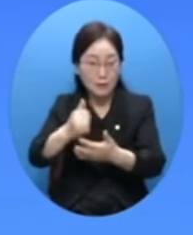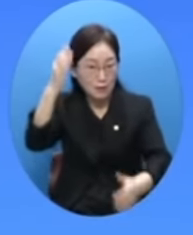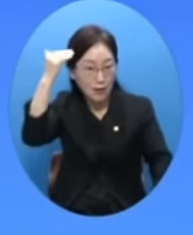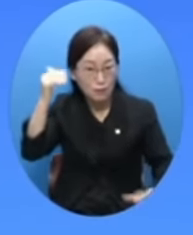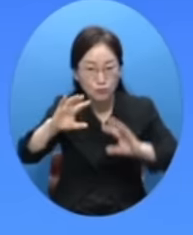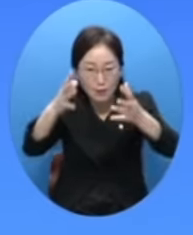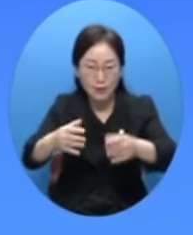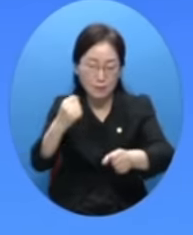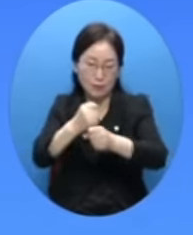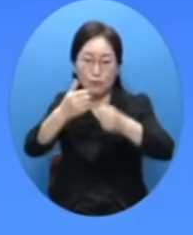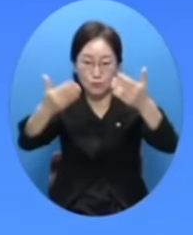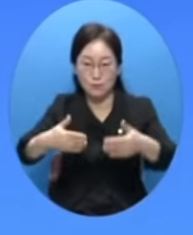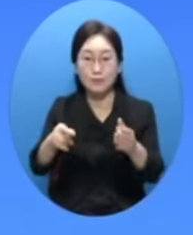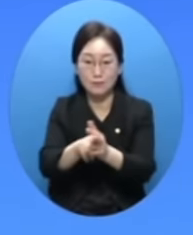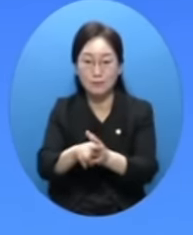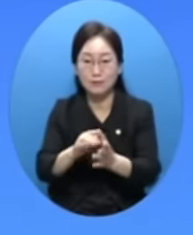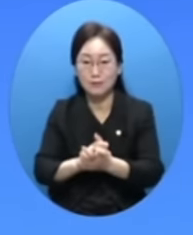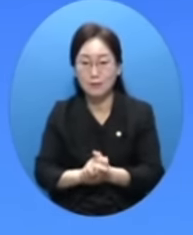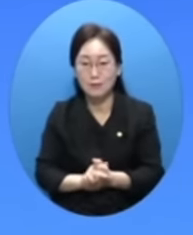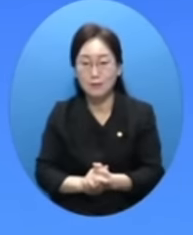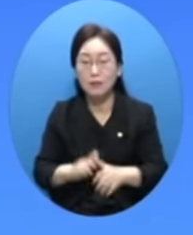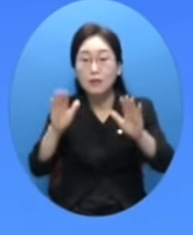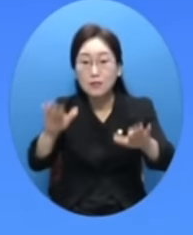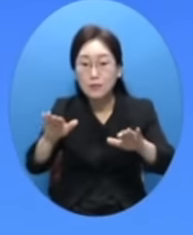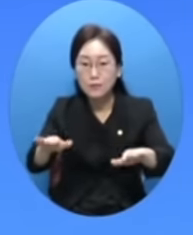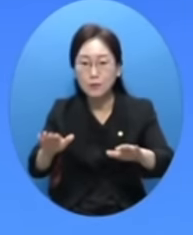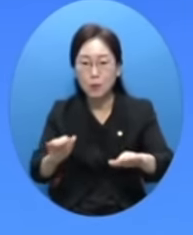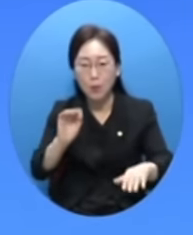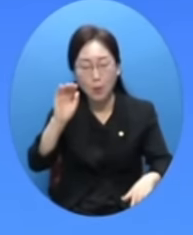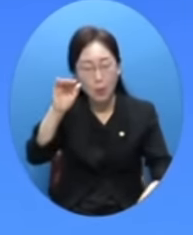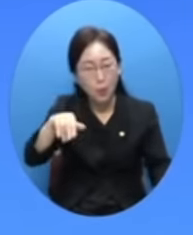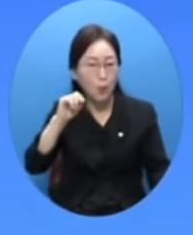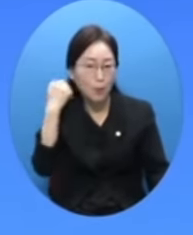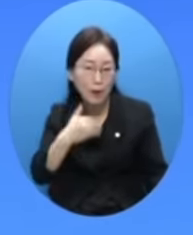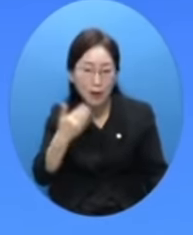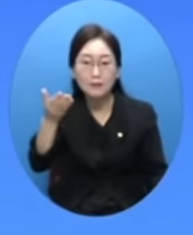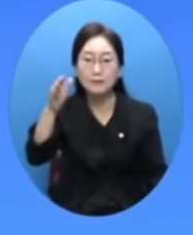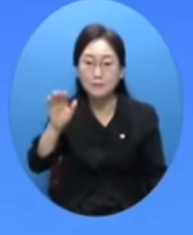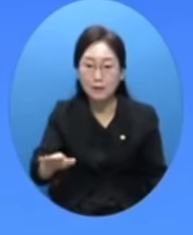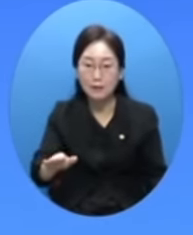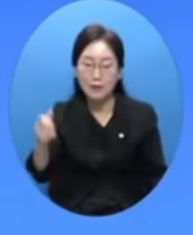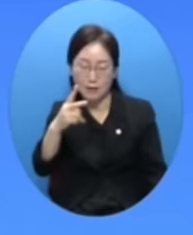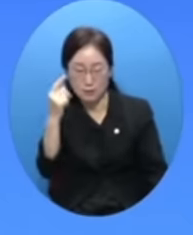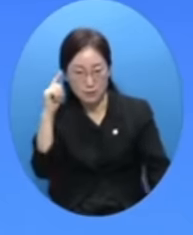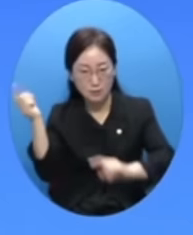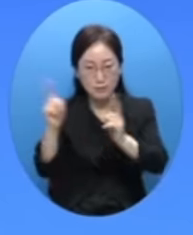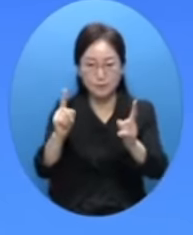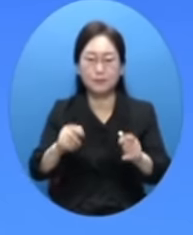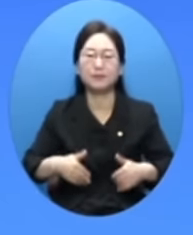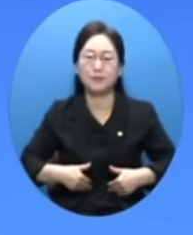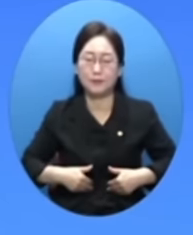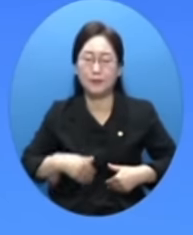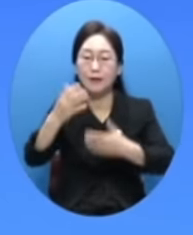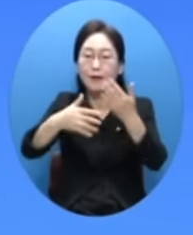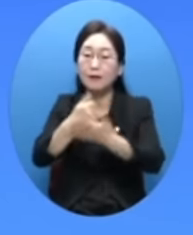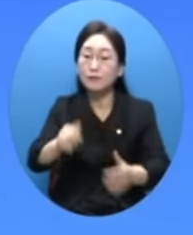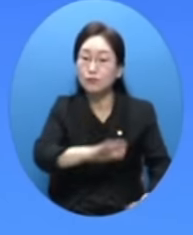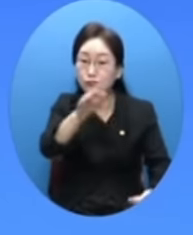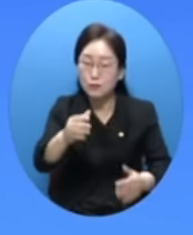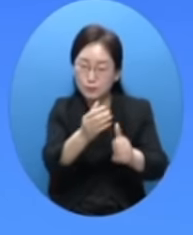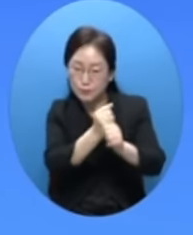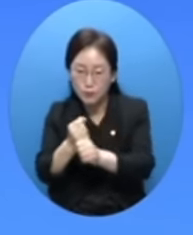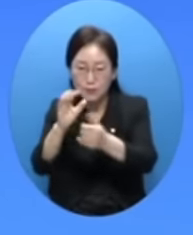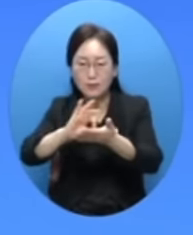주실 줄로 믿습니다. 지금 고비지만은 지금 어렵지만은 다시 일어날 때인 것입니다. 하나님이 우리를 붙들어